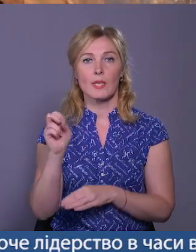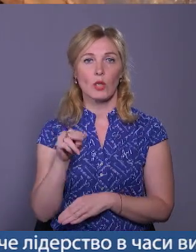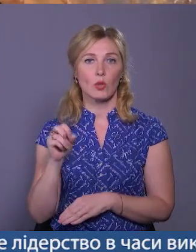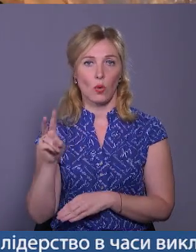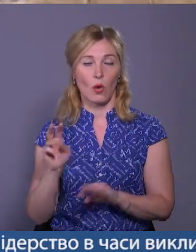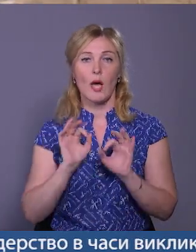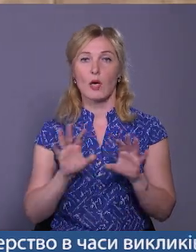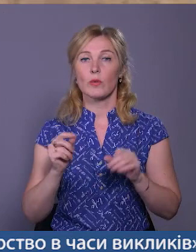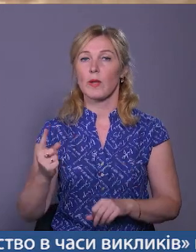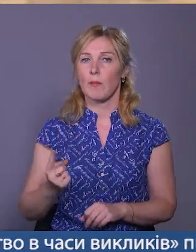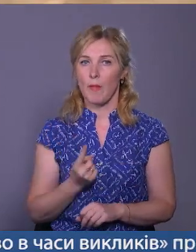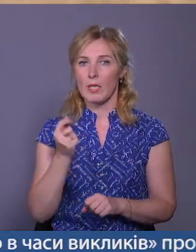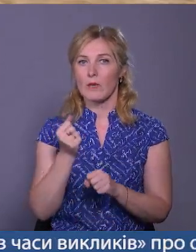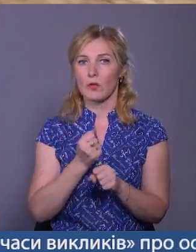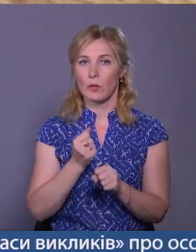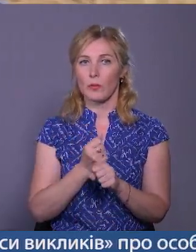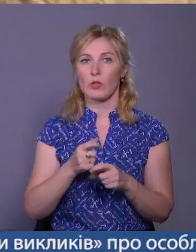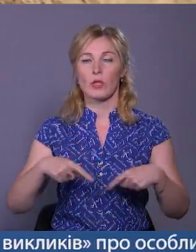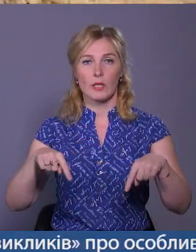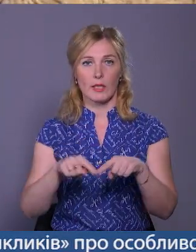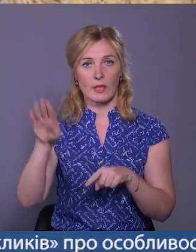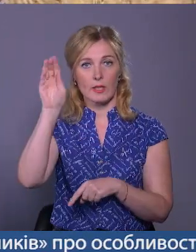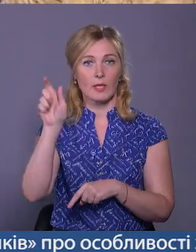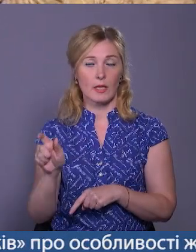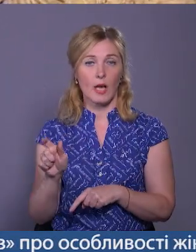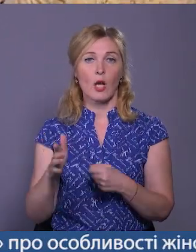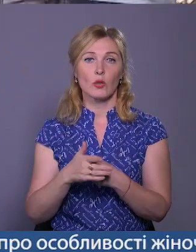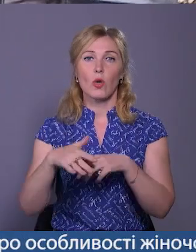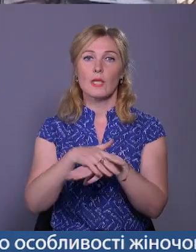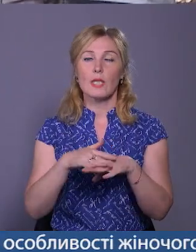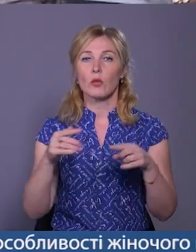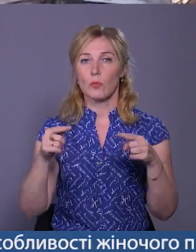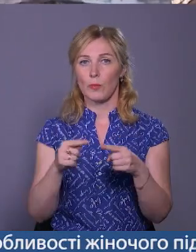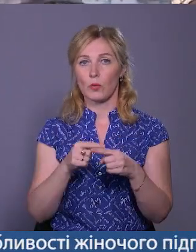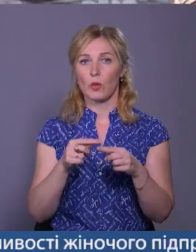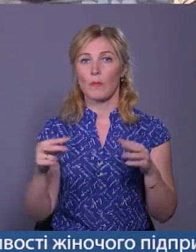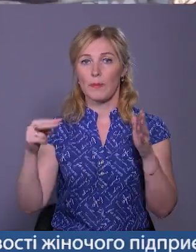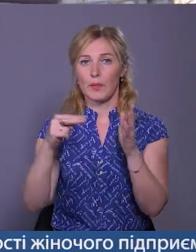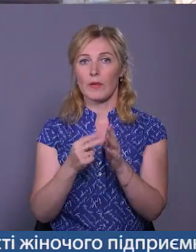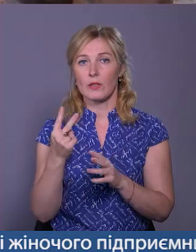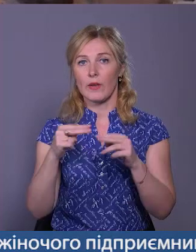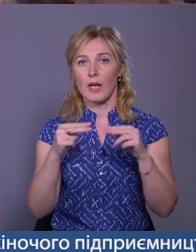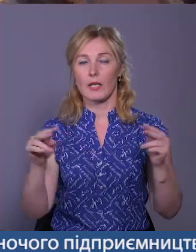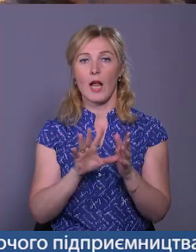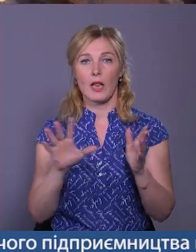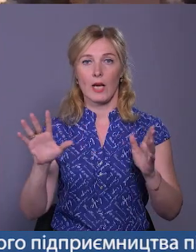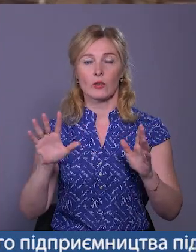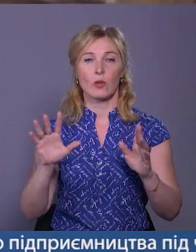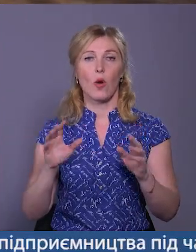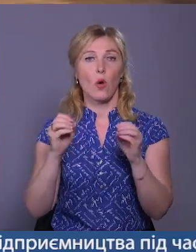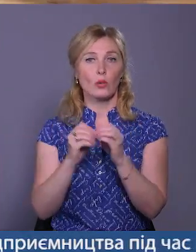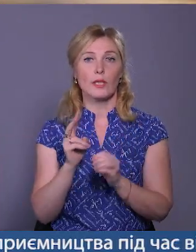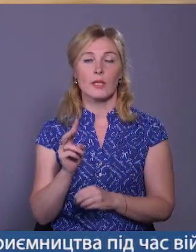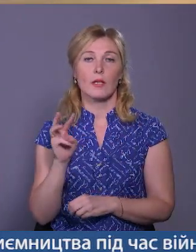як розповів майстер виробничої дільниці Валентин Євін до населеного пункту підведення дві лінії електропередач у 10